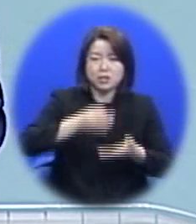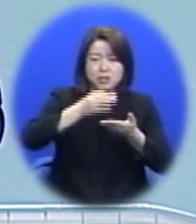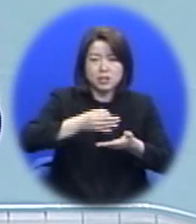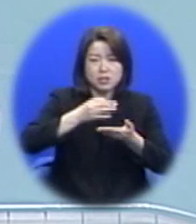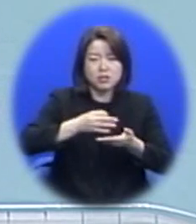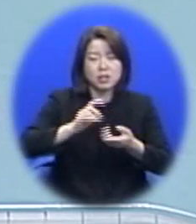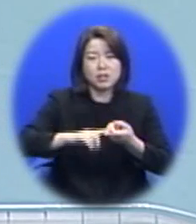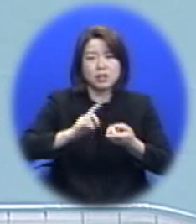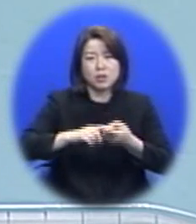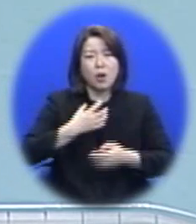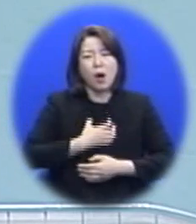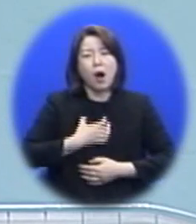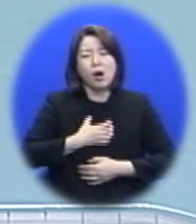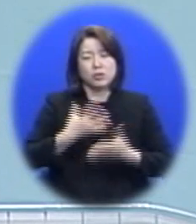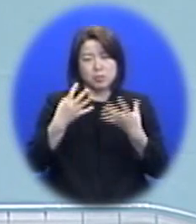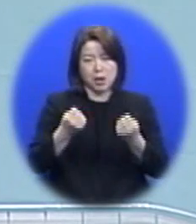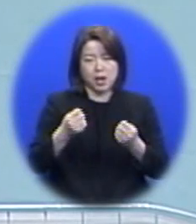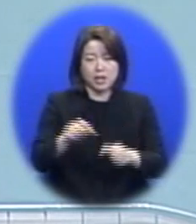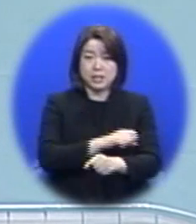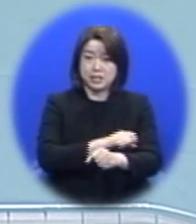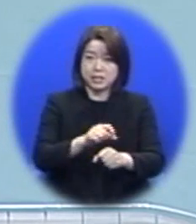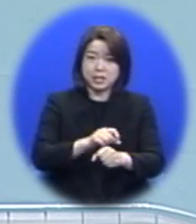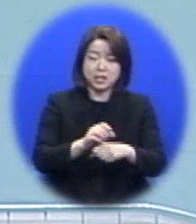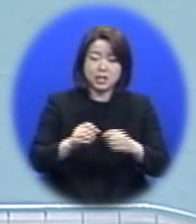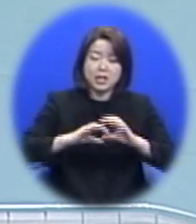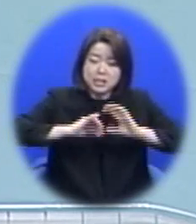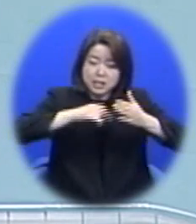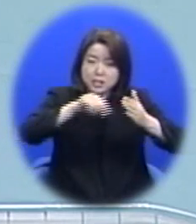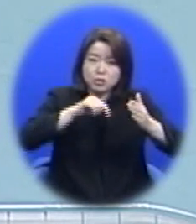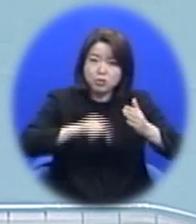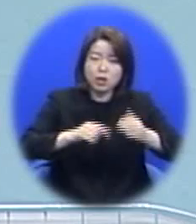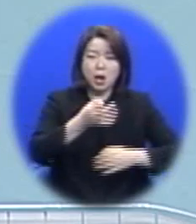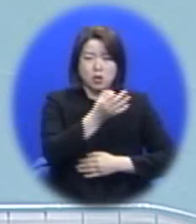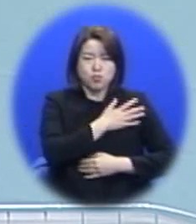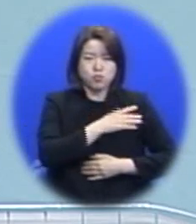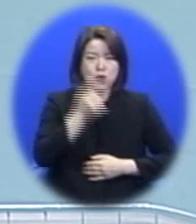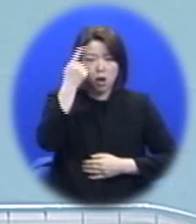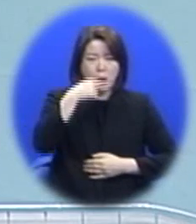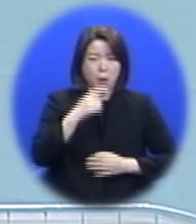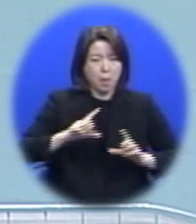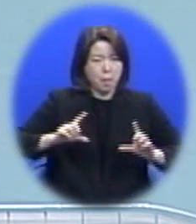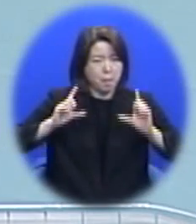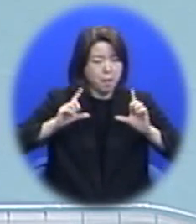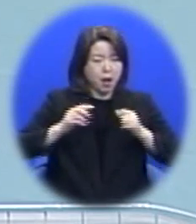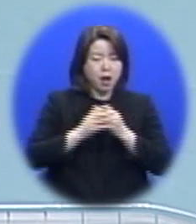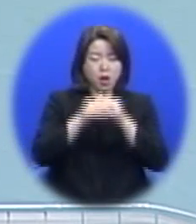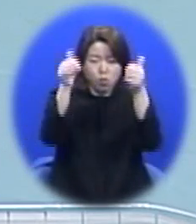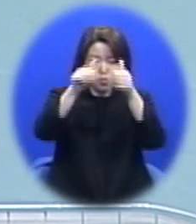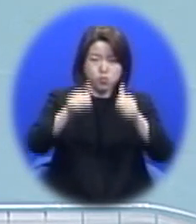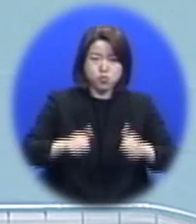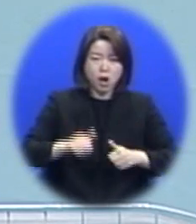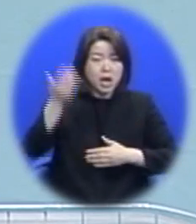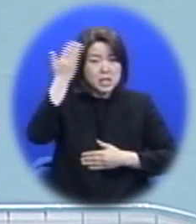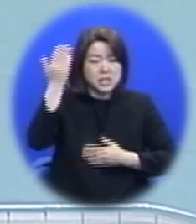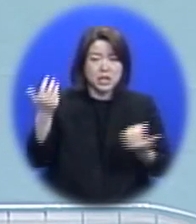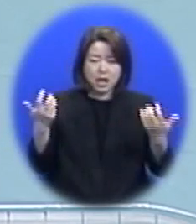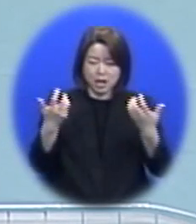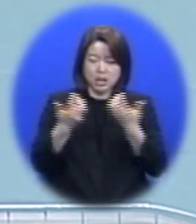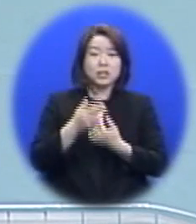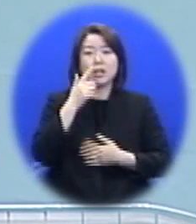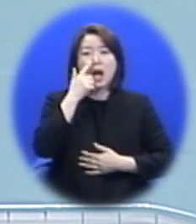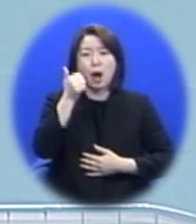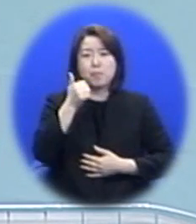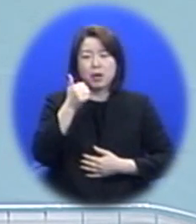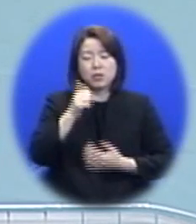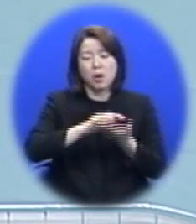많았습니다. 특히 세상 가운데서 부와 명예를 누리며 우상에 대한 지식으로 가득 찬 아빠는 좀처럼 변할